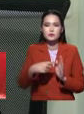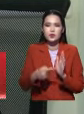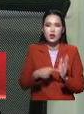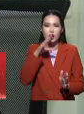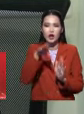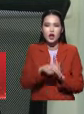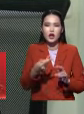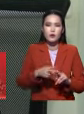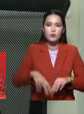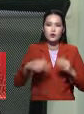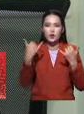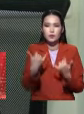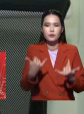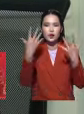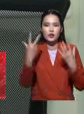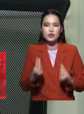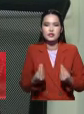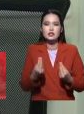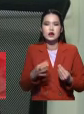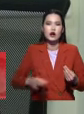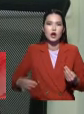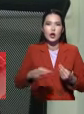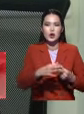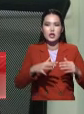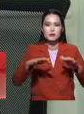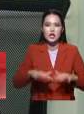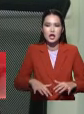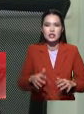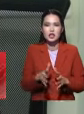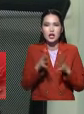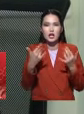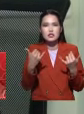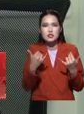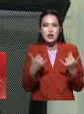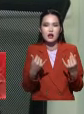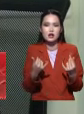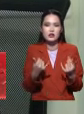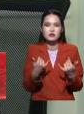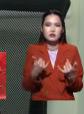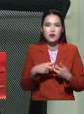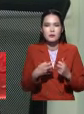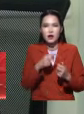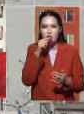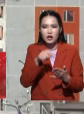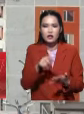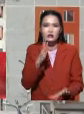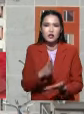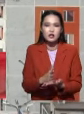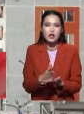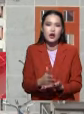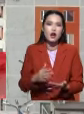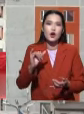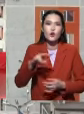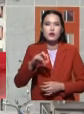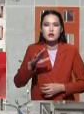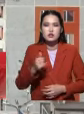Осы сұрақтар бүгінгі күнде және біздің облыс бойынша өте актуальный мәселелер болып отыр. Ұлытау облысында